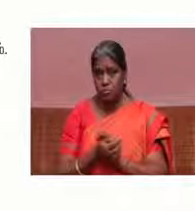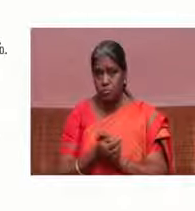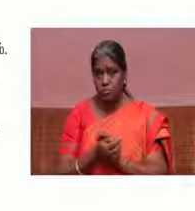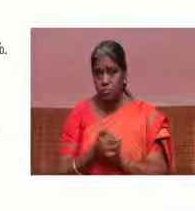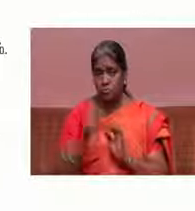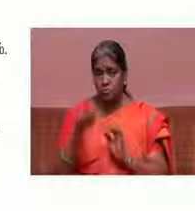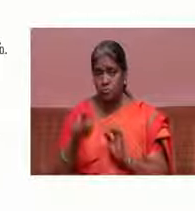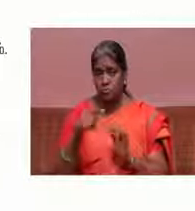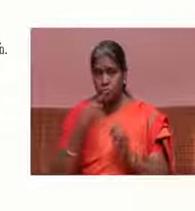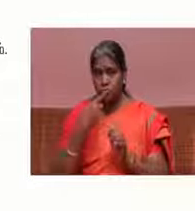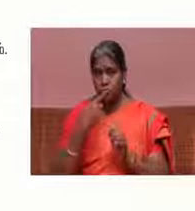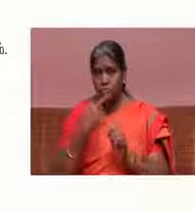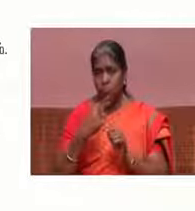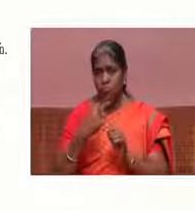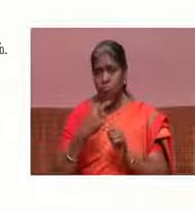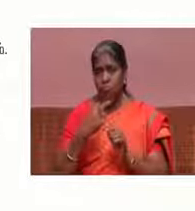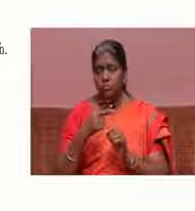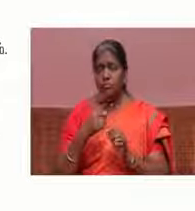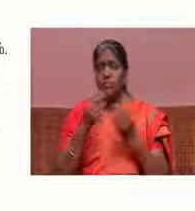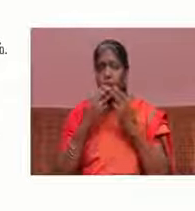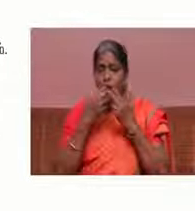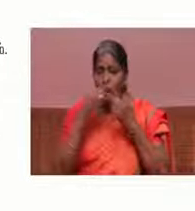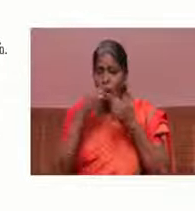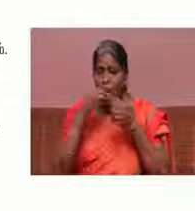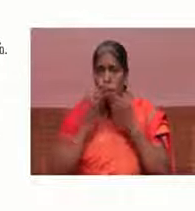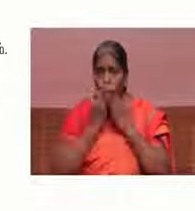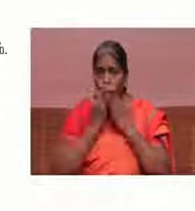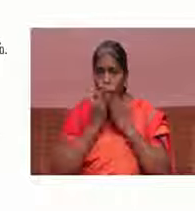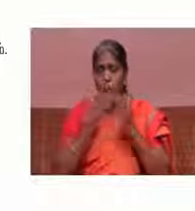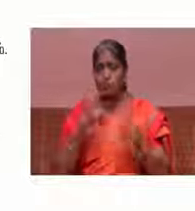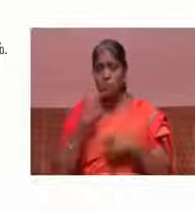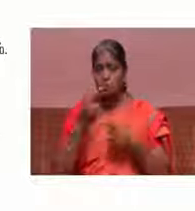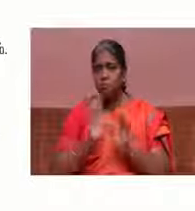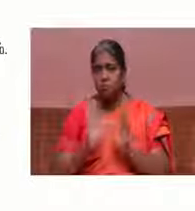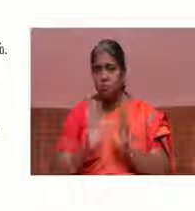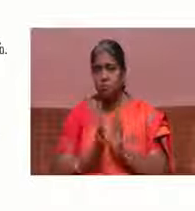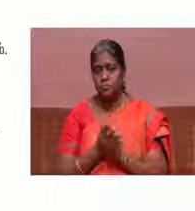பேசும்போது உங்களின் வாயில் எதையும் அடைத்து வைத்து பேசாதீர்.